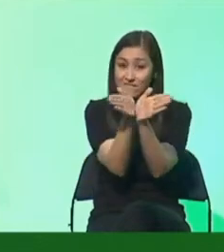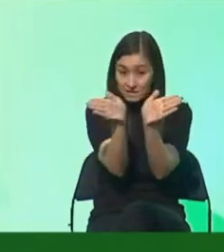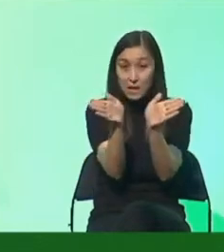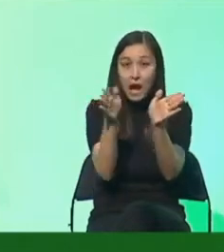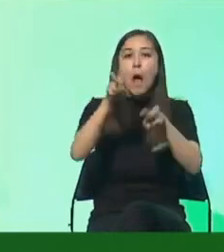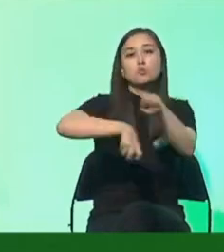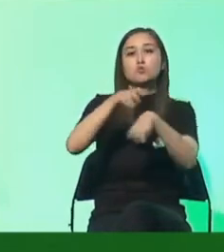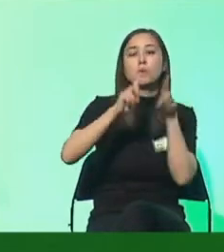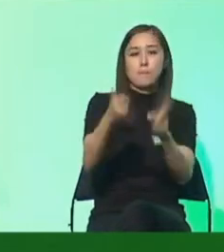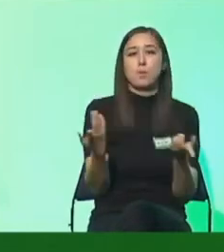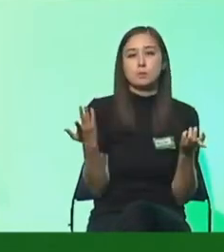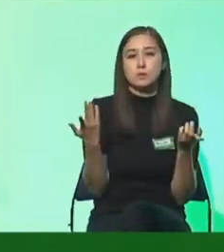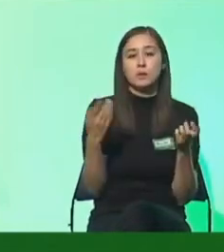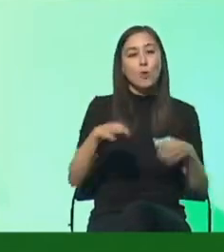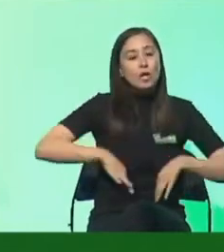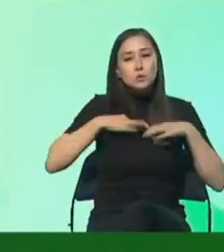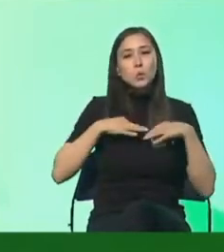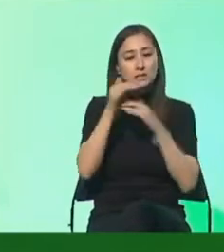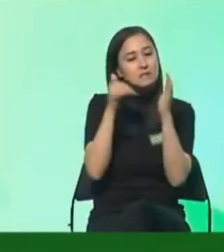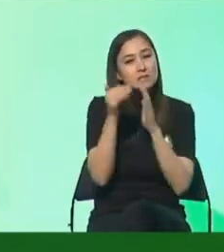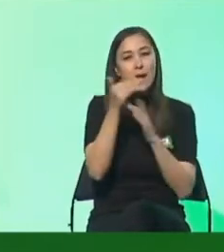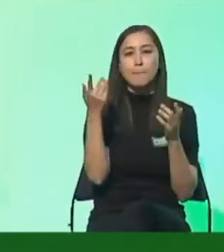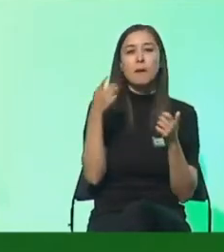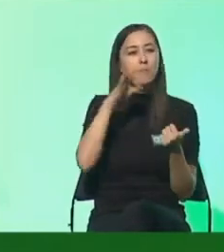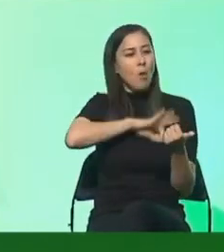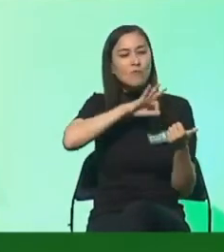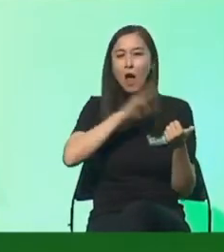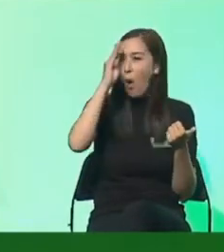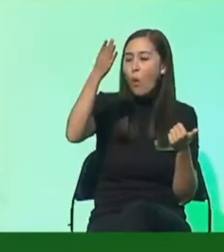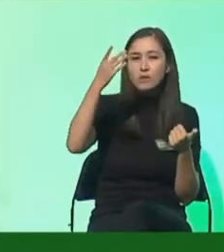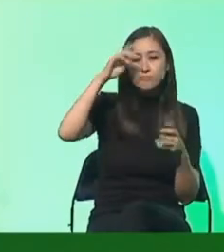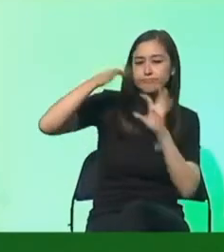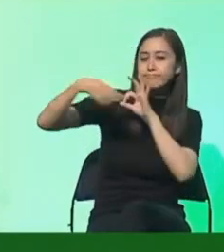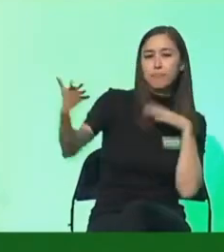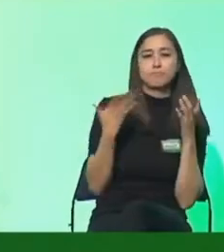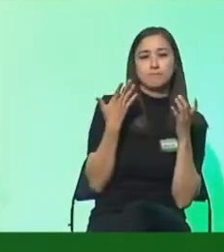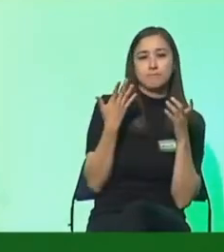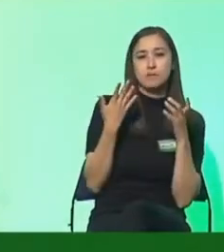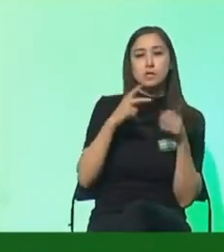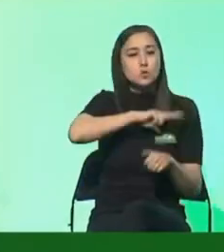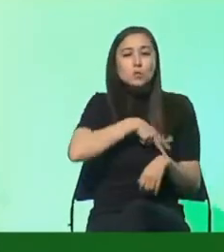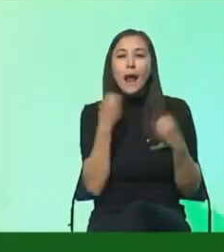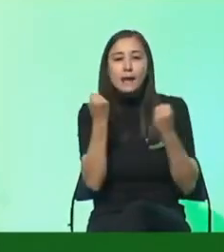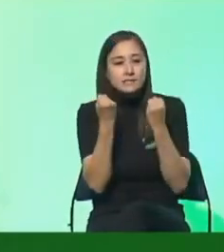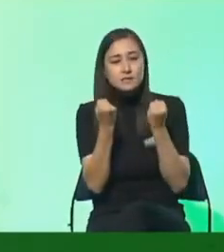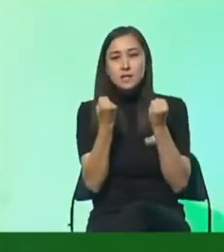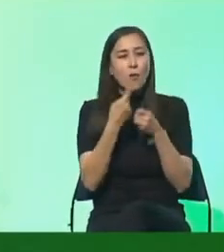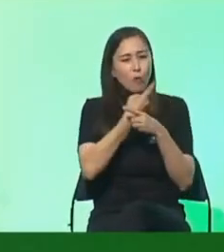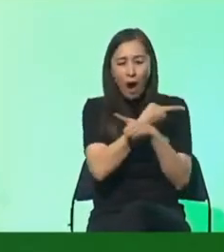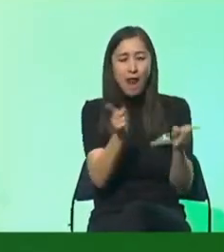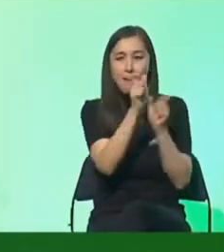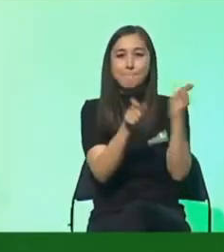nutzen. Für ein Gesundheitssystem, das den Logiken der Profitorientierung entzogen ist. Für eine soziale Sicherung, die allen